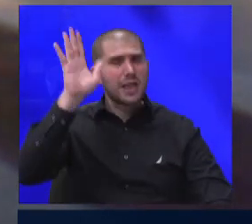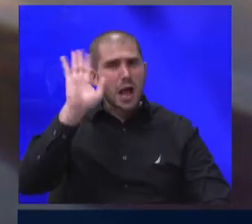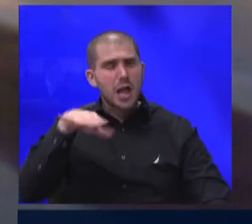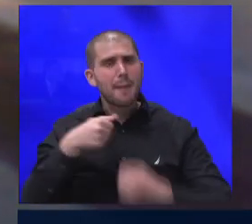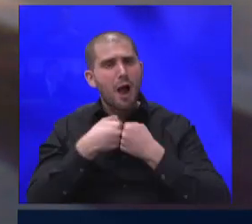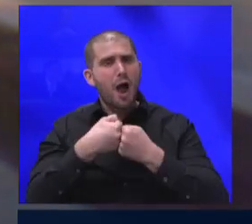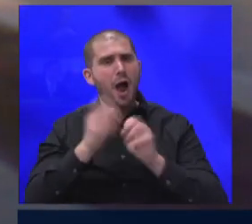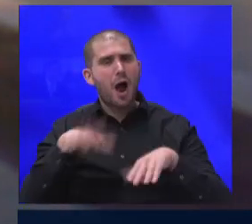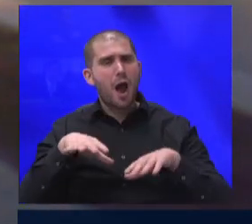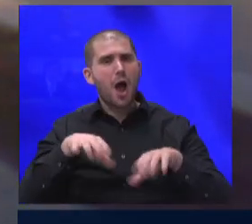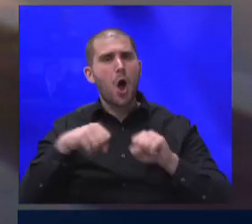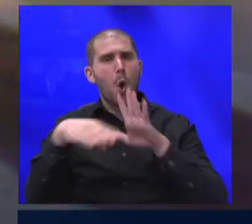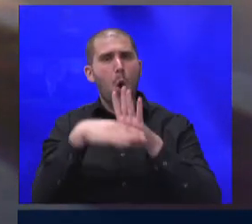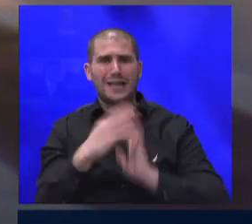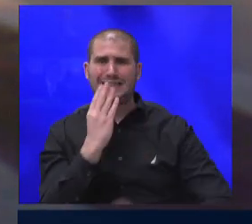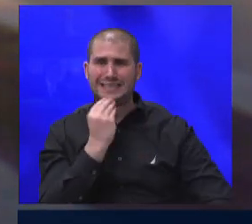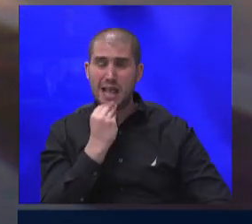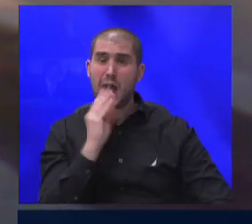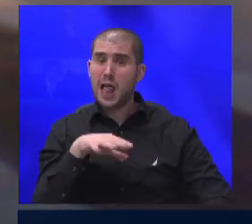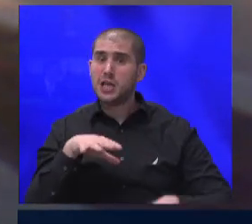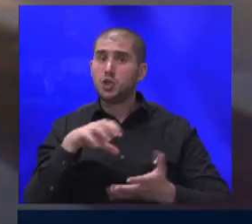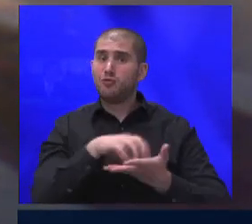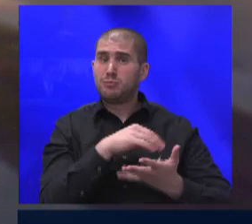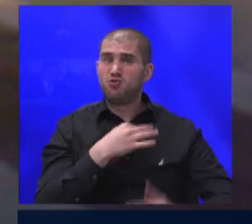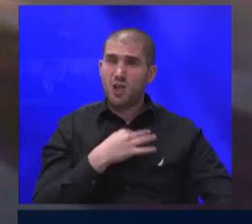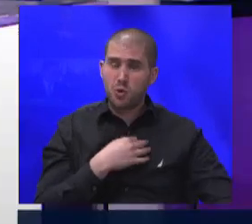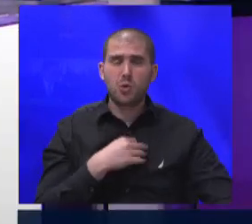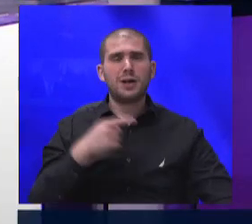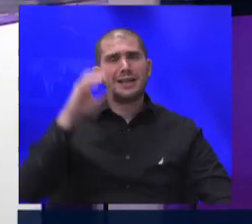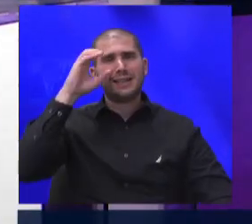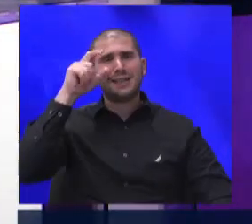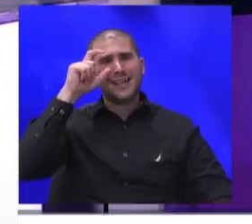הישראלי, על היישובים שלנו. גדעון סער, תודה רבה. תודה רבה, שבוע טוב. שבוע טוב.